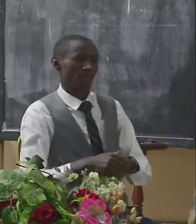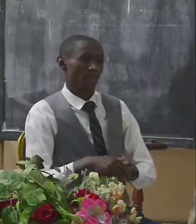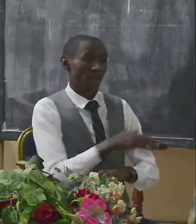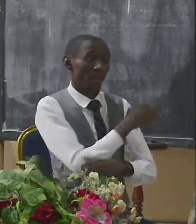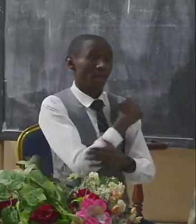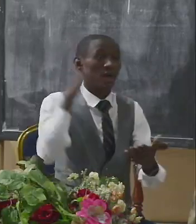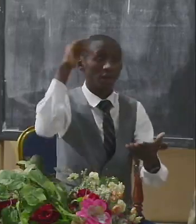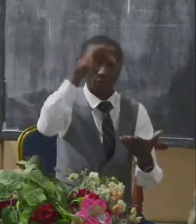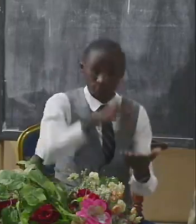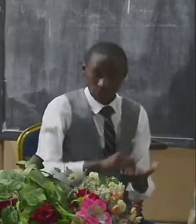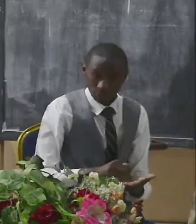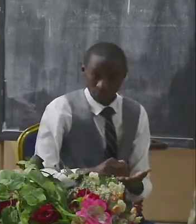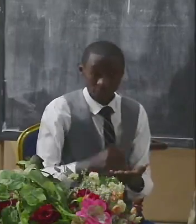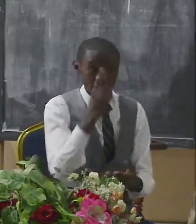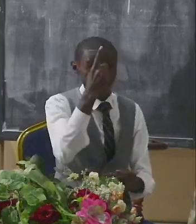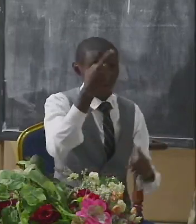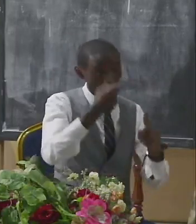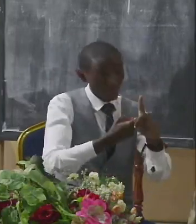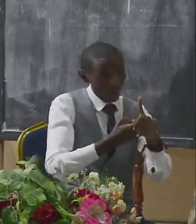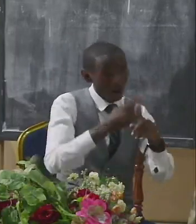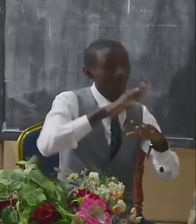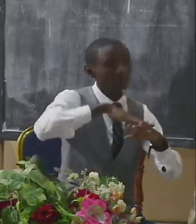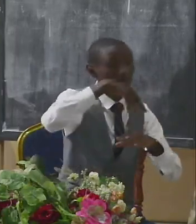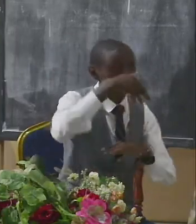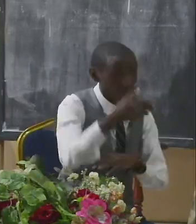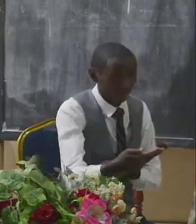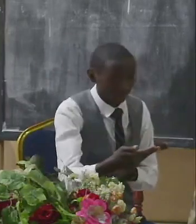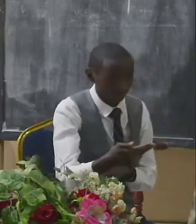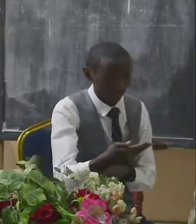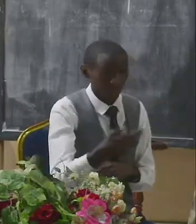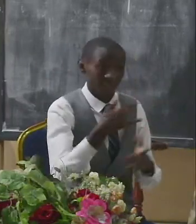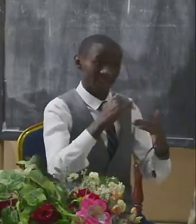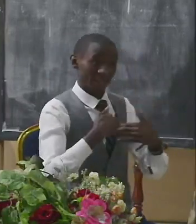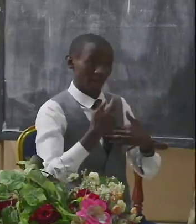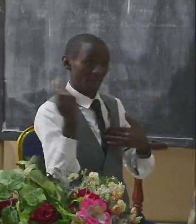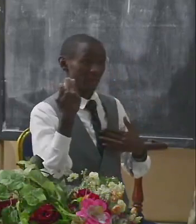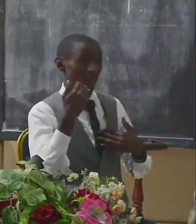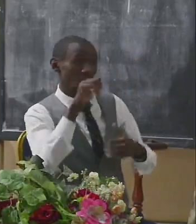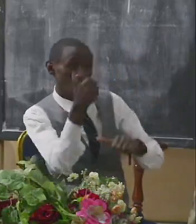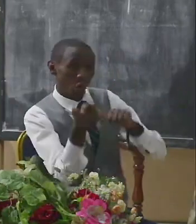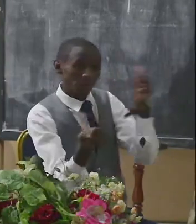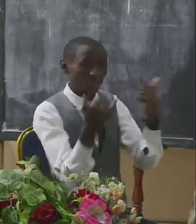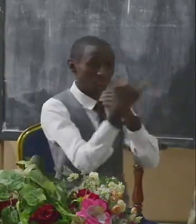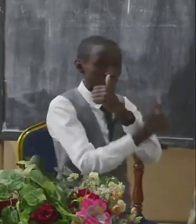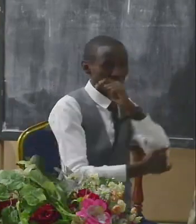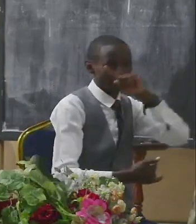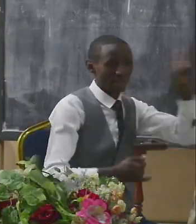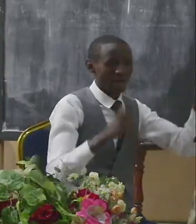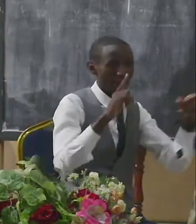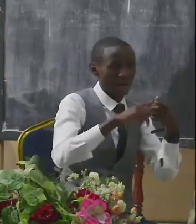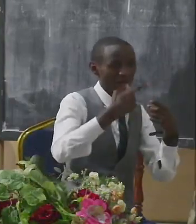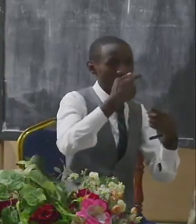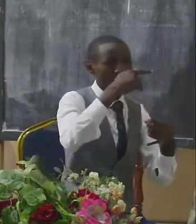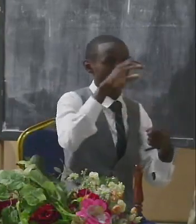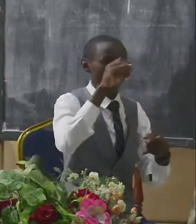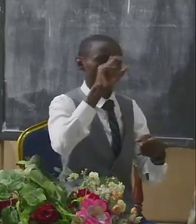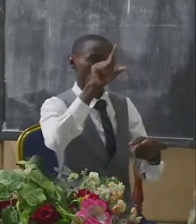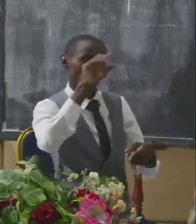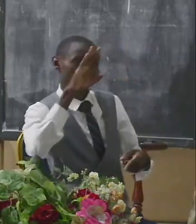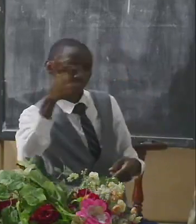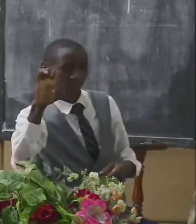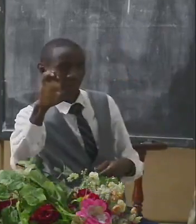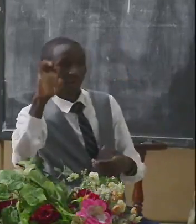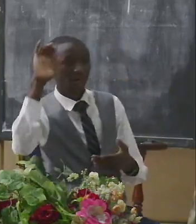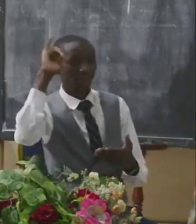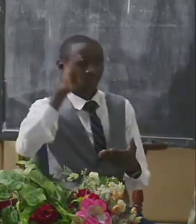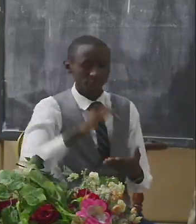Et un mois plus tard, na, mwezi moja baadaye, il y a eu un autre pays du Golfe. Kukakuwa engine inchi ya kule c'est le Bahreïn qui